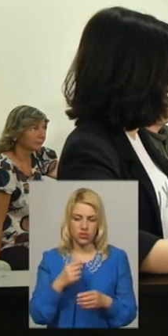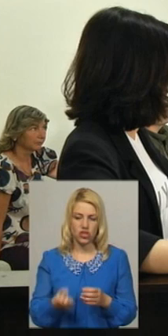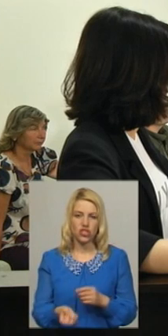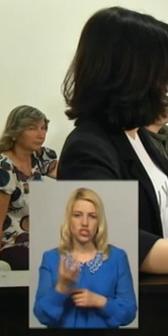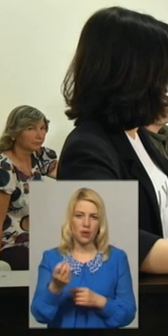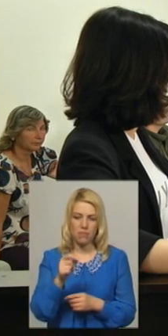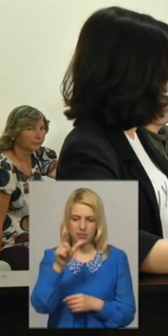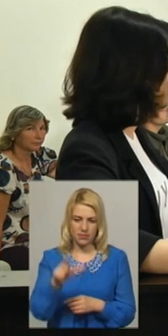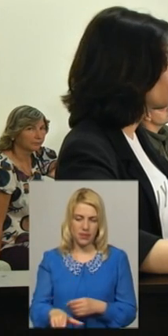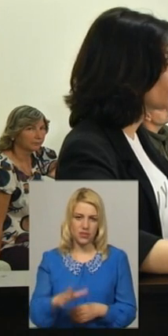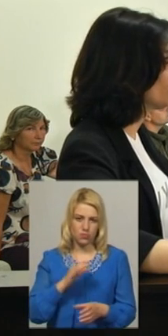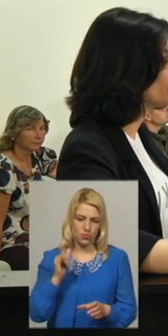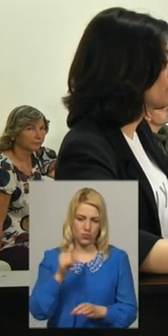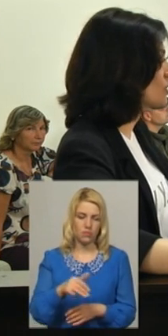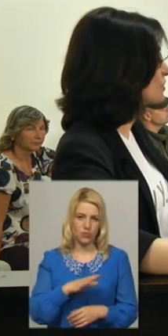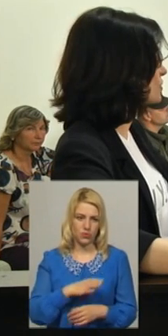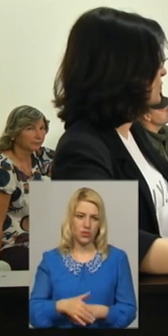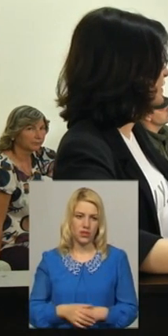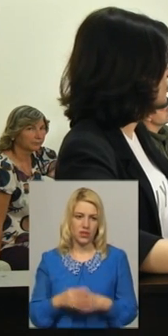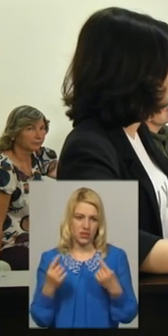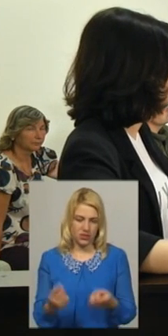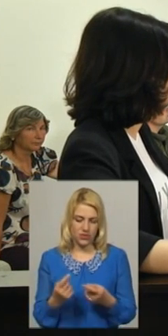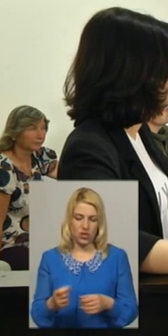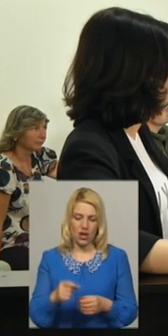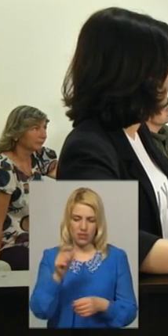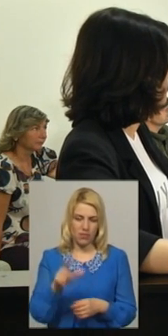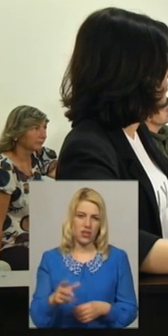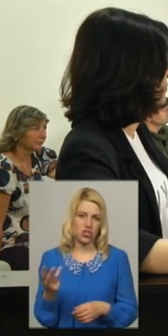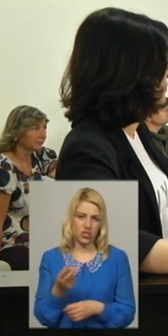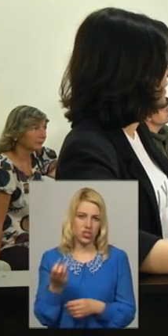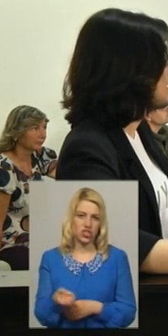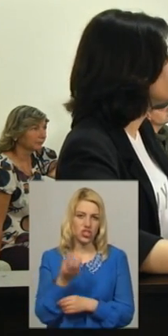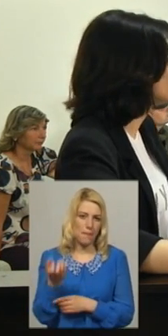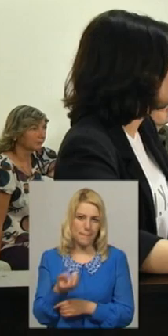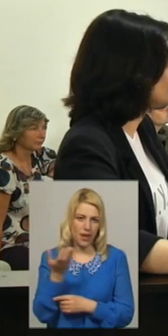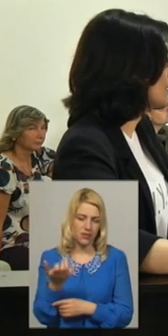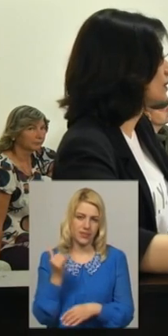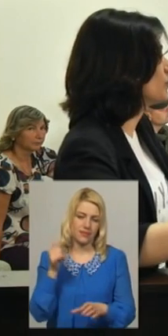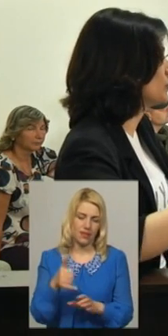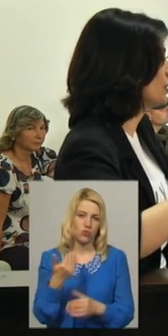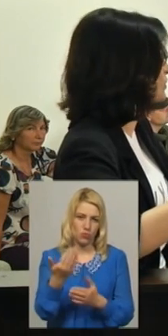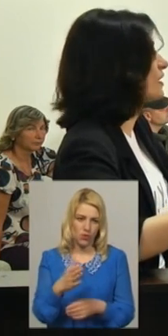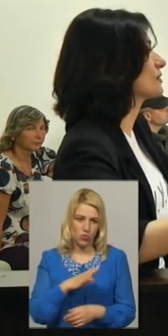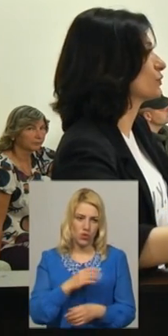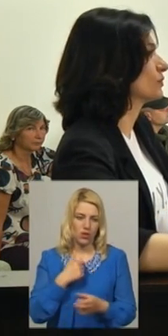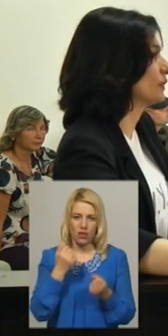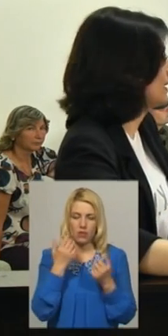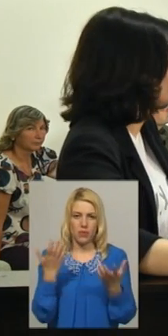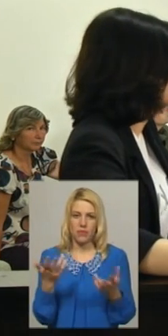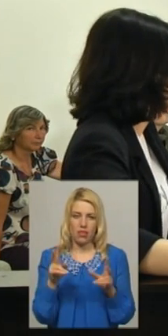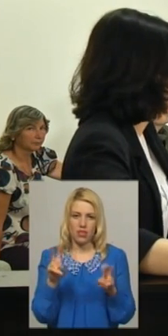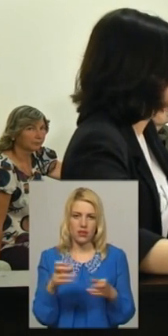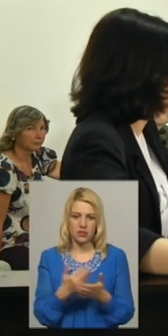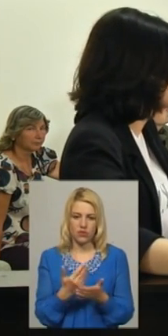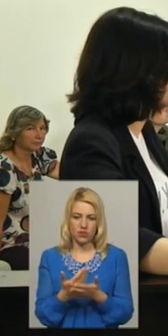мала? Ну, звичайно, пляшка шампанського. Звичайно, яка от шампанська, так? Я не пам'ятаю назву